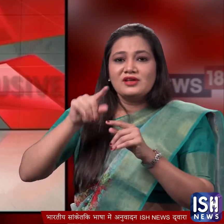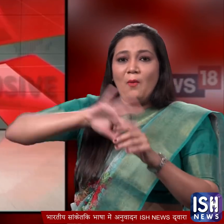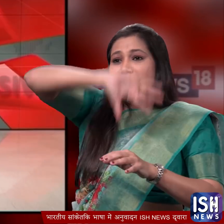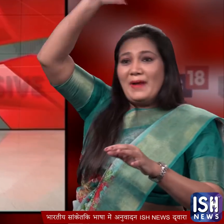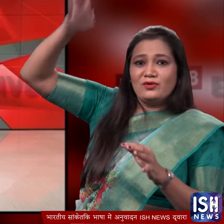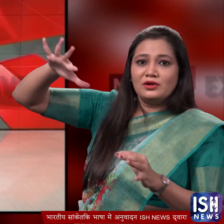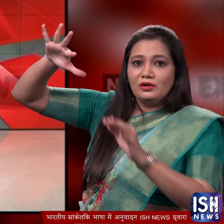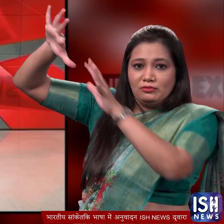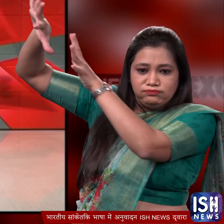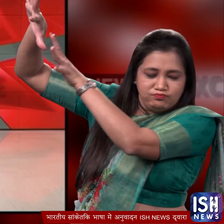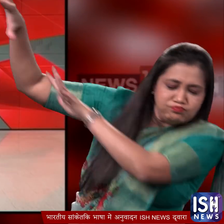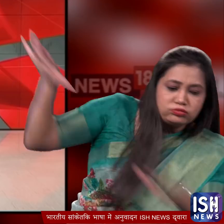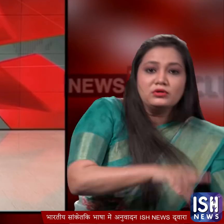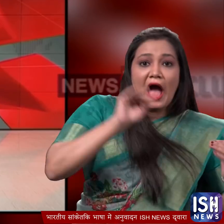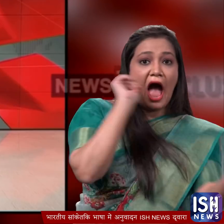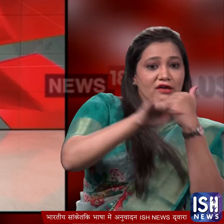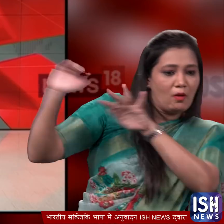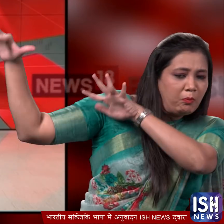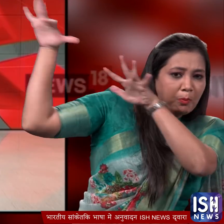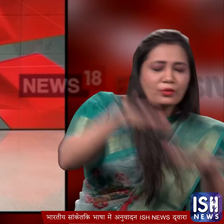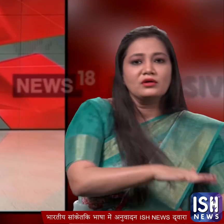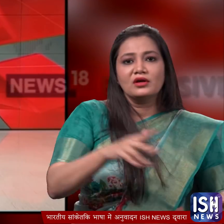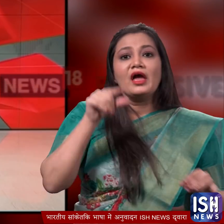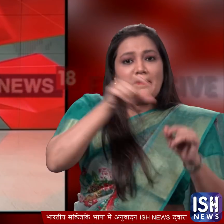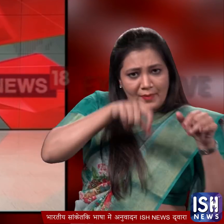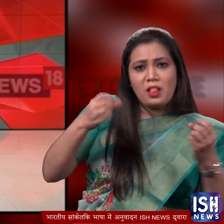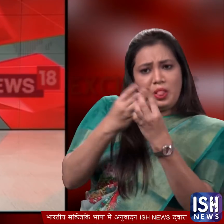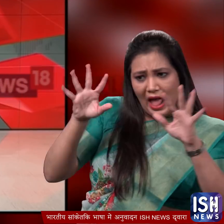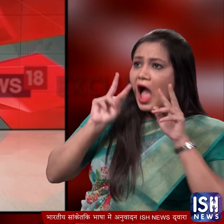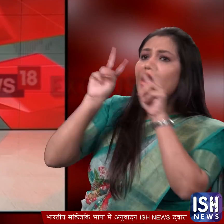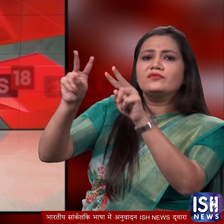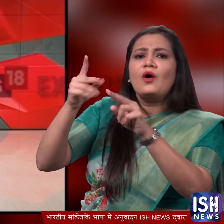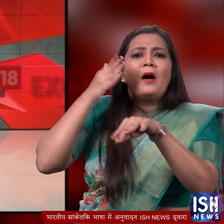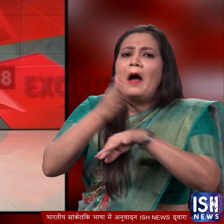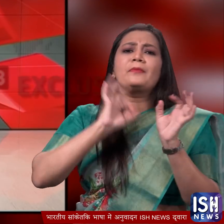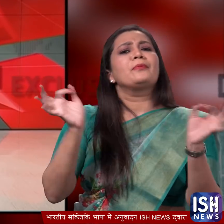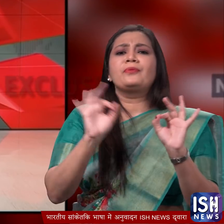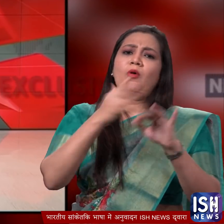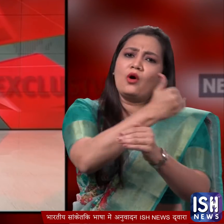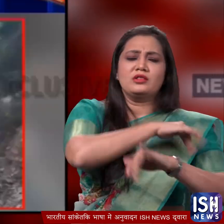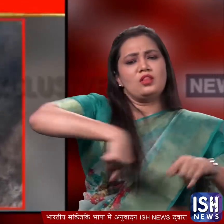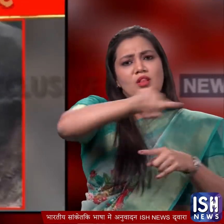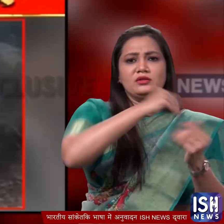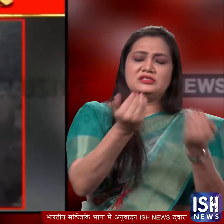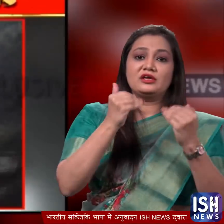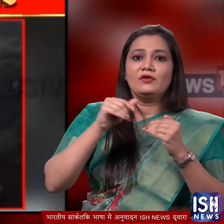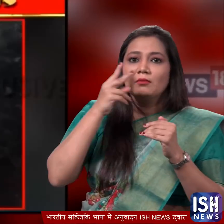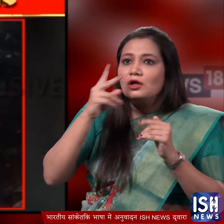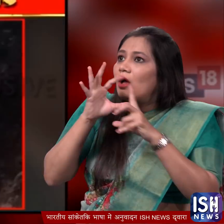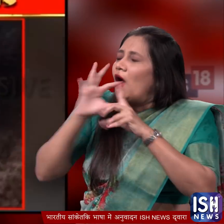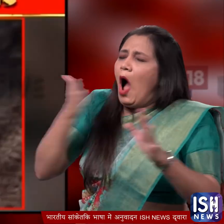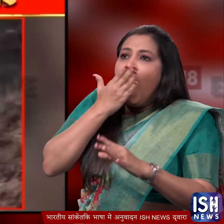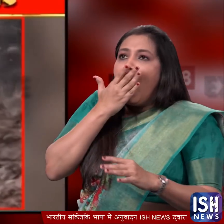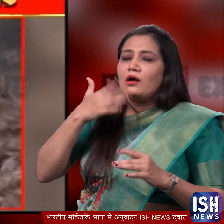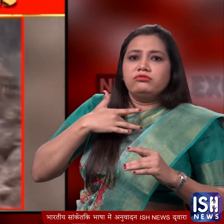जहां पहाड़ का एक हिस्सा गिरकर हाईवे पर आ गया। यह हादसा जिस वक्त हुआ वहां कई लोग मौजूद थे। हालांकि किसी को चोट नहीं आई, लेकिन इस खौफनाक मंजर